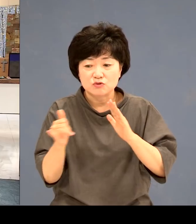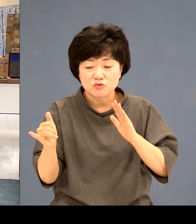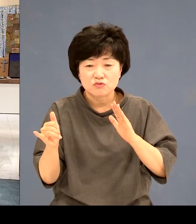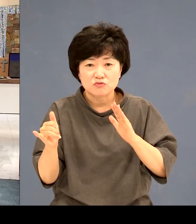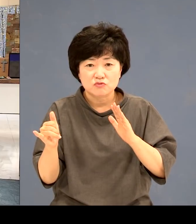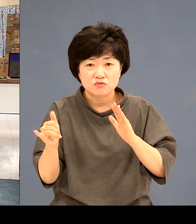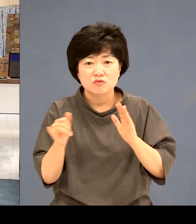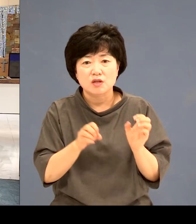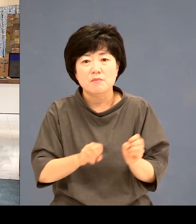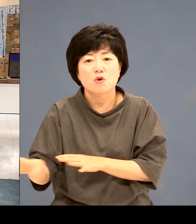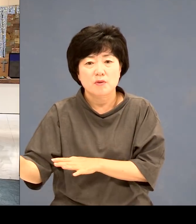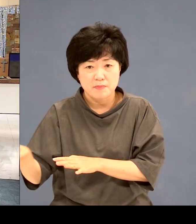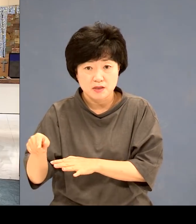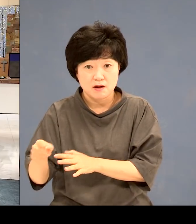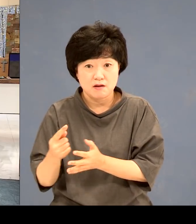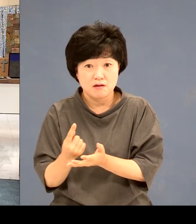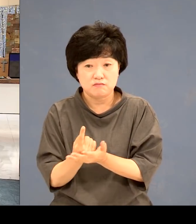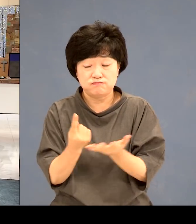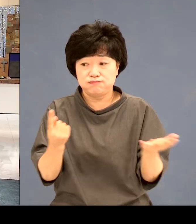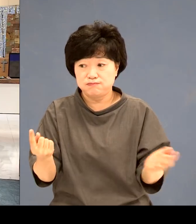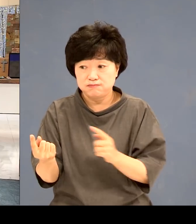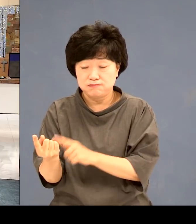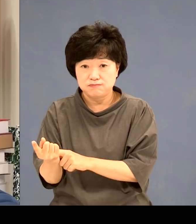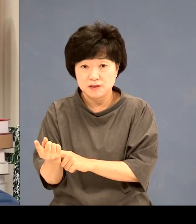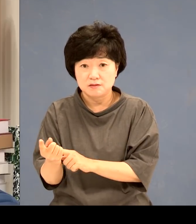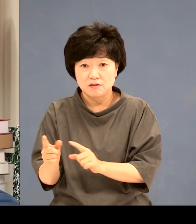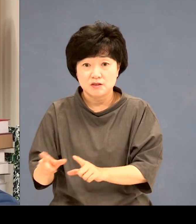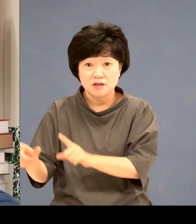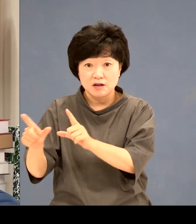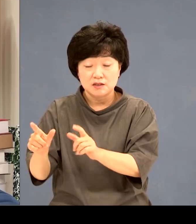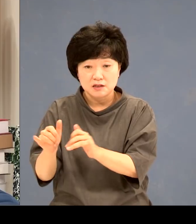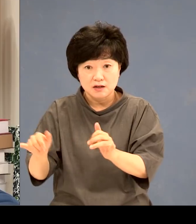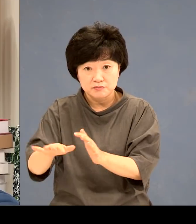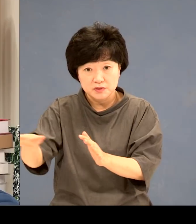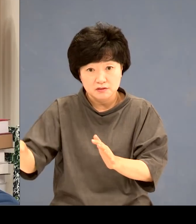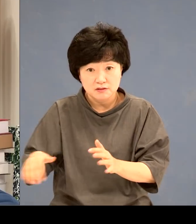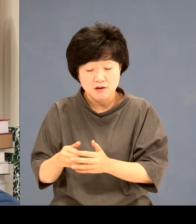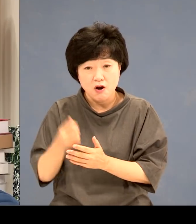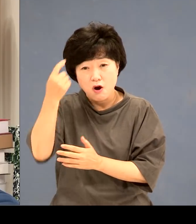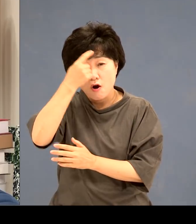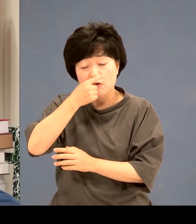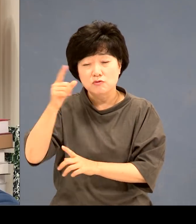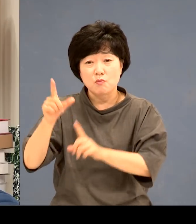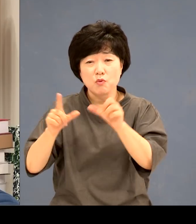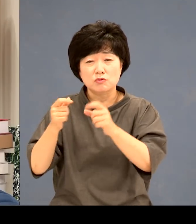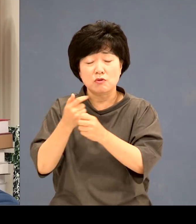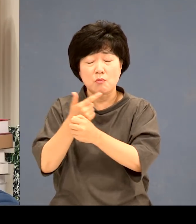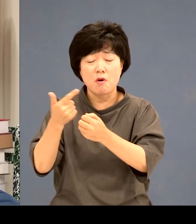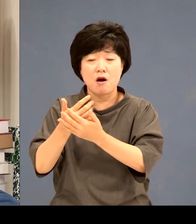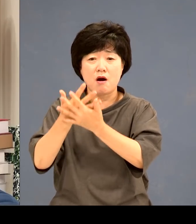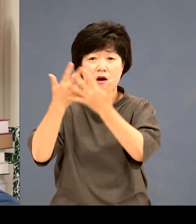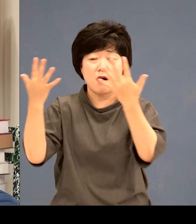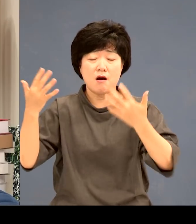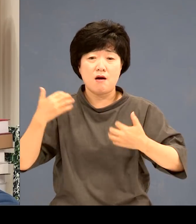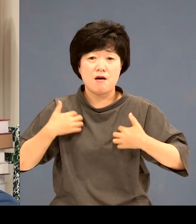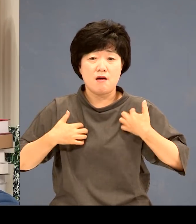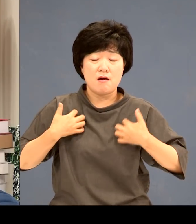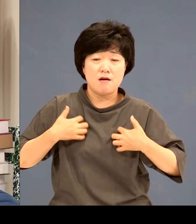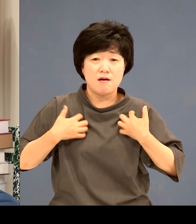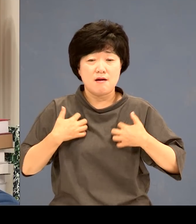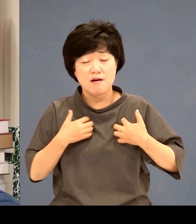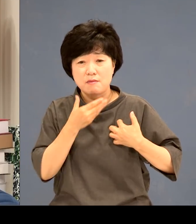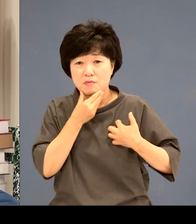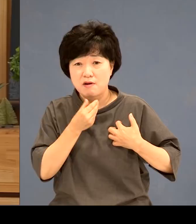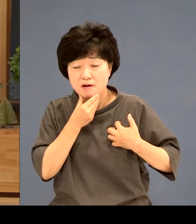없고 그리고 가족으로부터 그렇게 버림을 받아서 그렇게 오셔서 함께 사시는 분들이 네. 그 얼굴 표정이